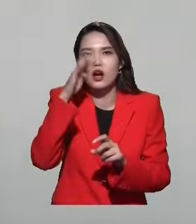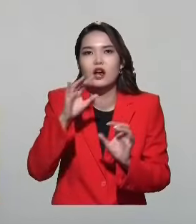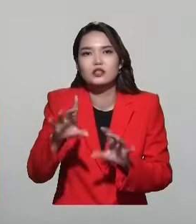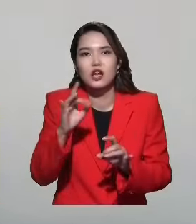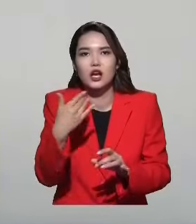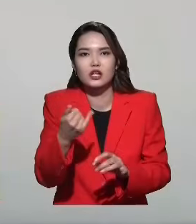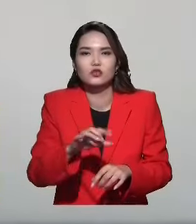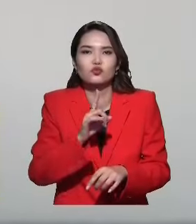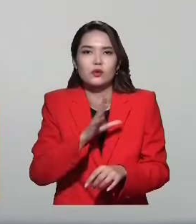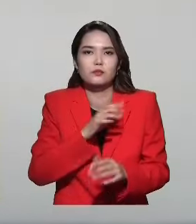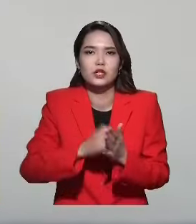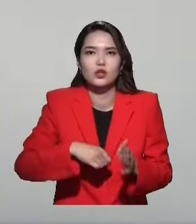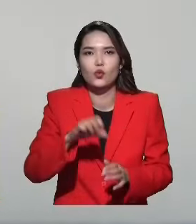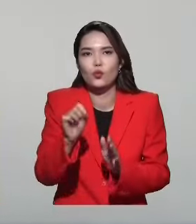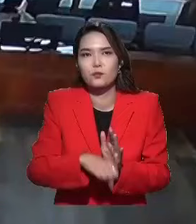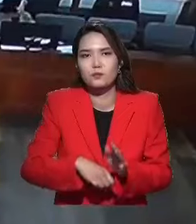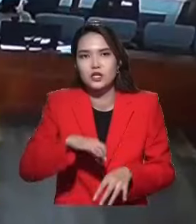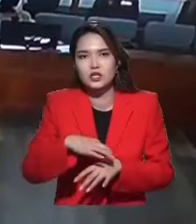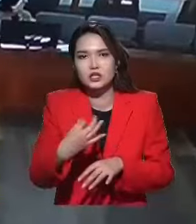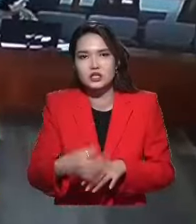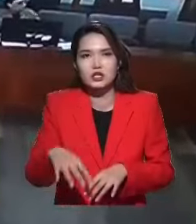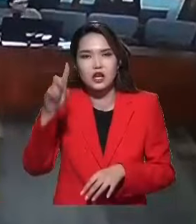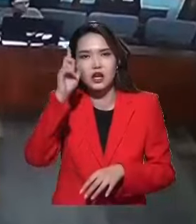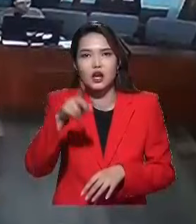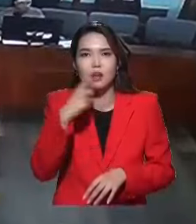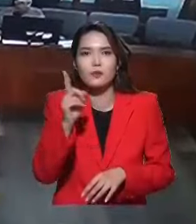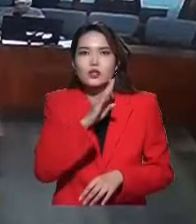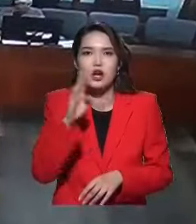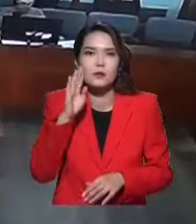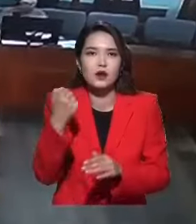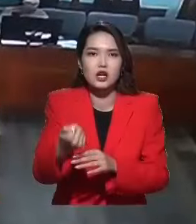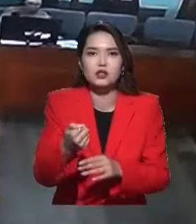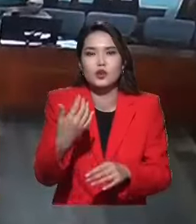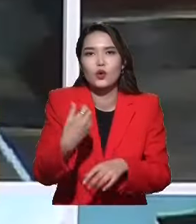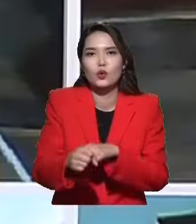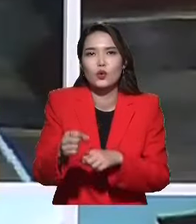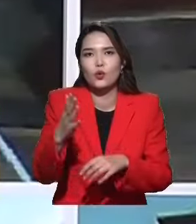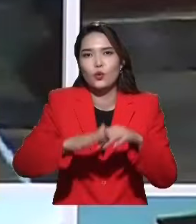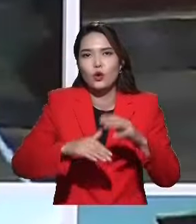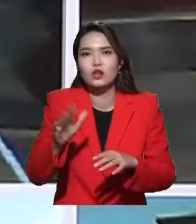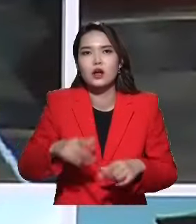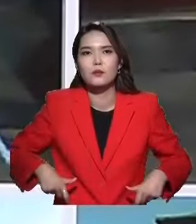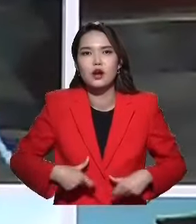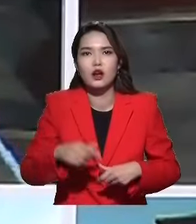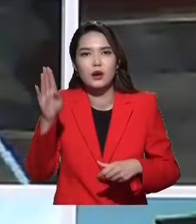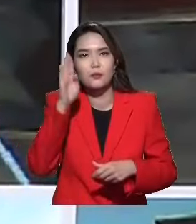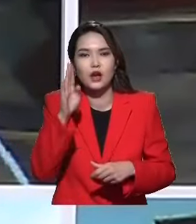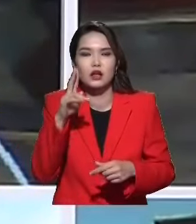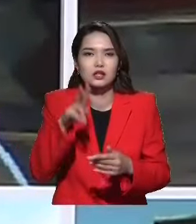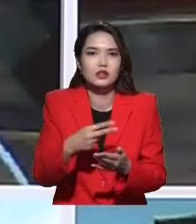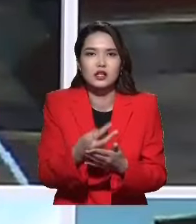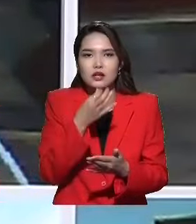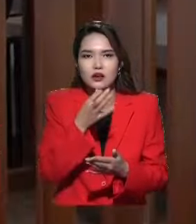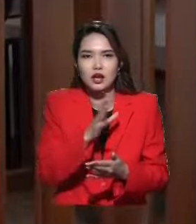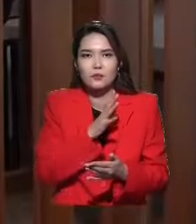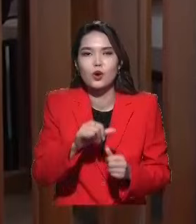была жестоко убита. На процессе гособвинитель рассказал, что мамаша била ее кулаком по лицу, а потом ремнем, пока малышка не потеряла